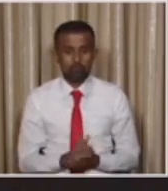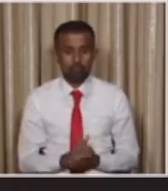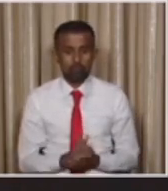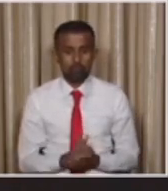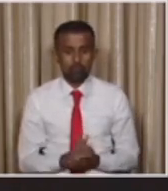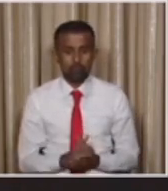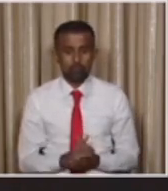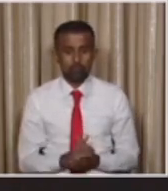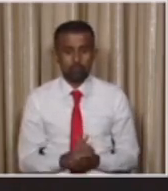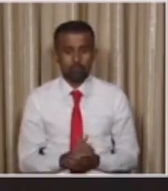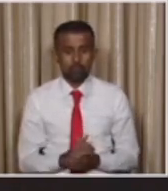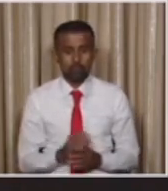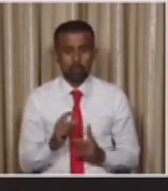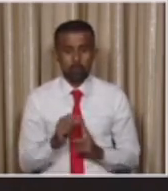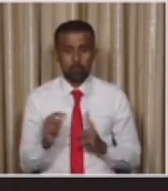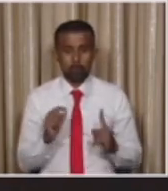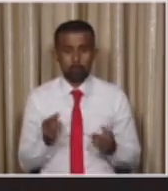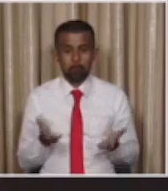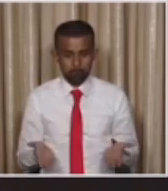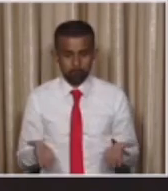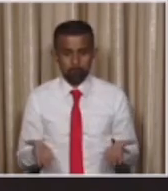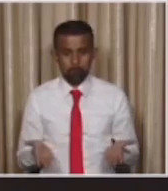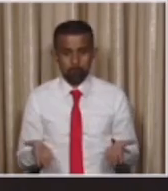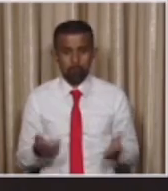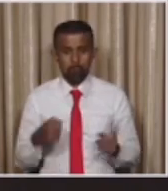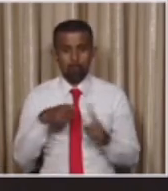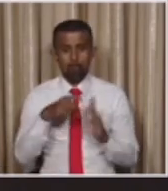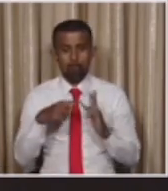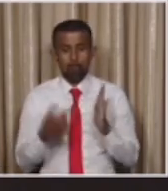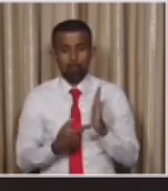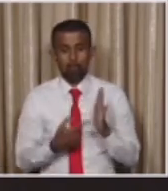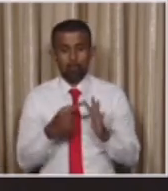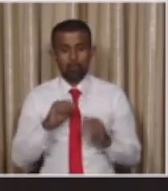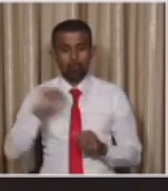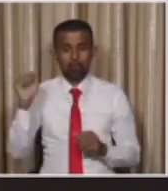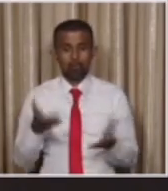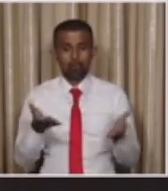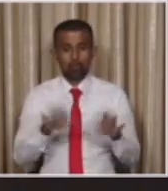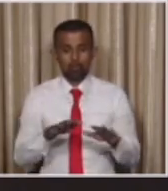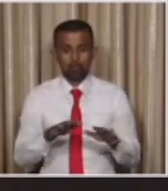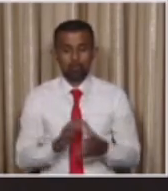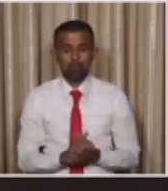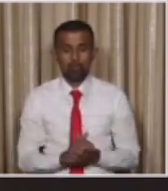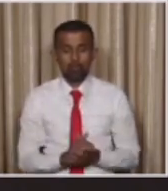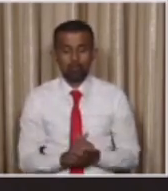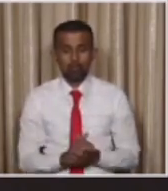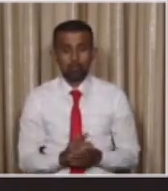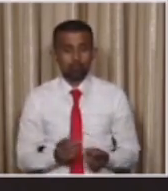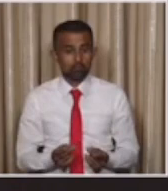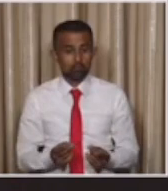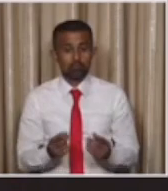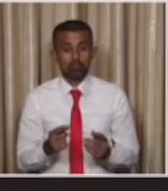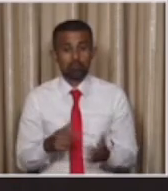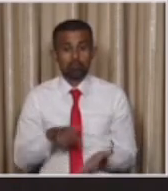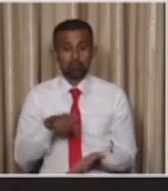ශ්‍රී ජාතිරුර පාර්ලිමේන්තුව පීඨාධිපති මේ ඓතිහාසික කෝට්ටේ රාජධානිය ශීඝ්‍ර නාගරික